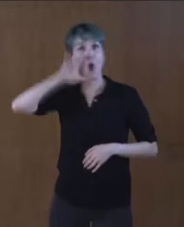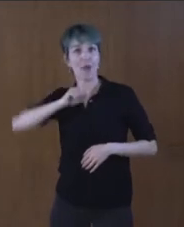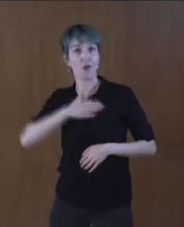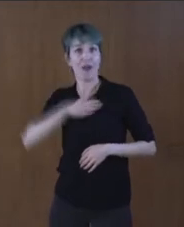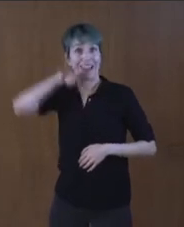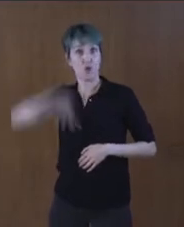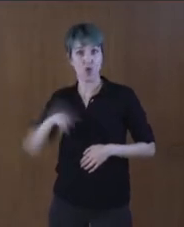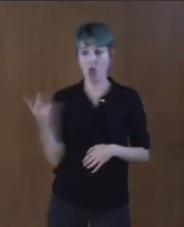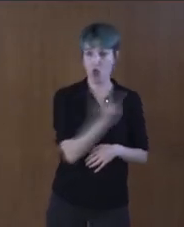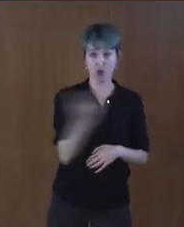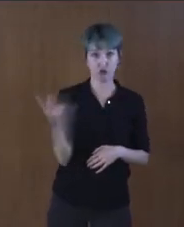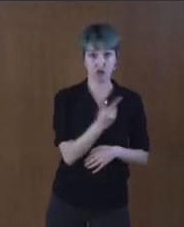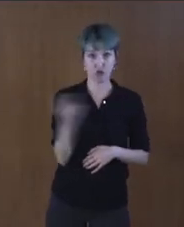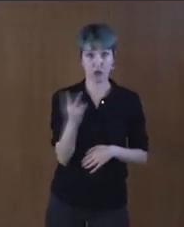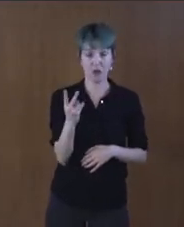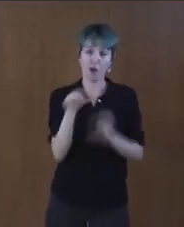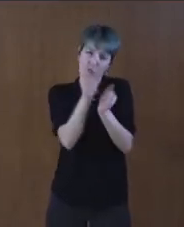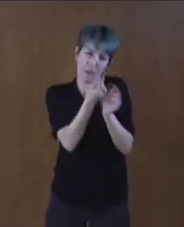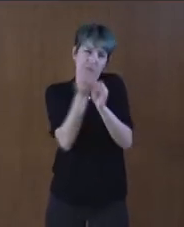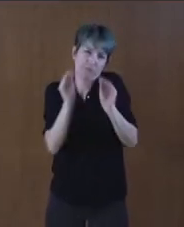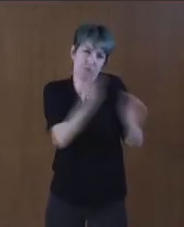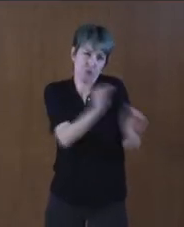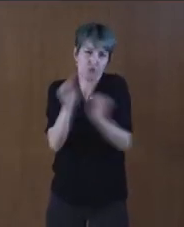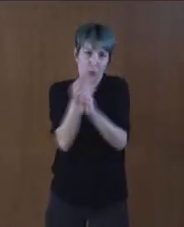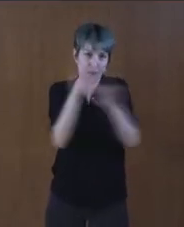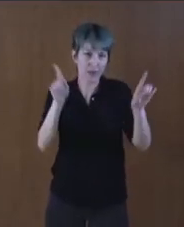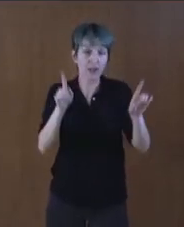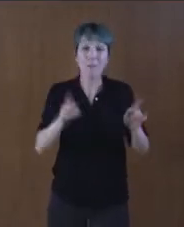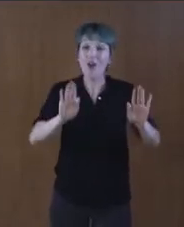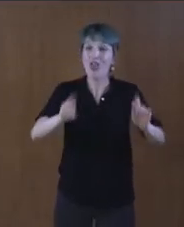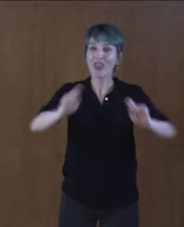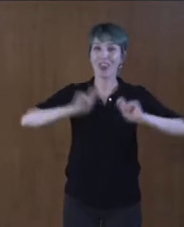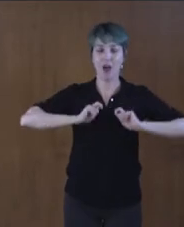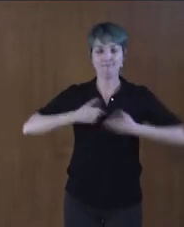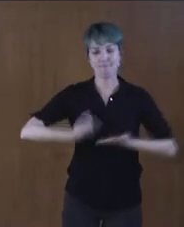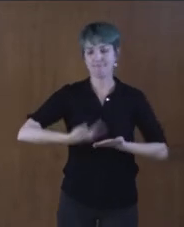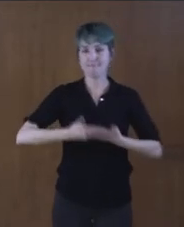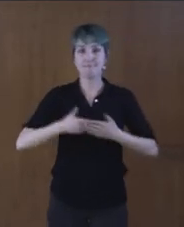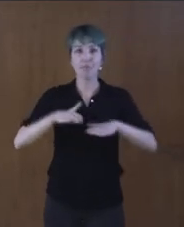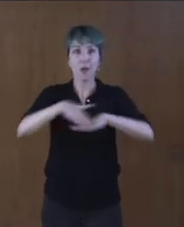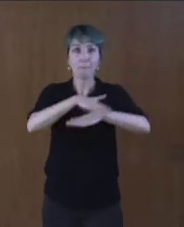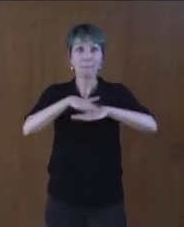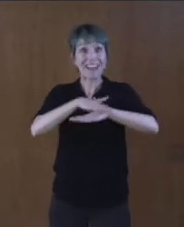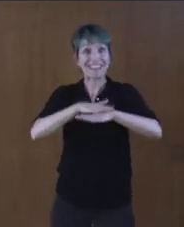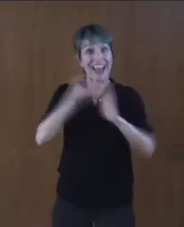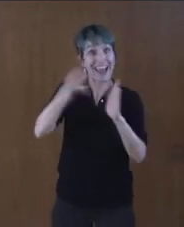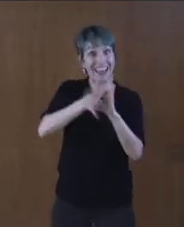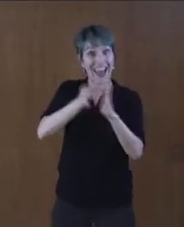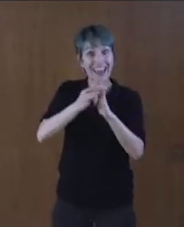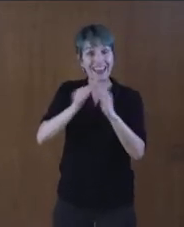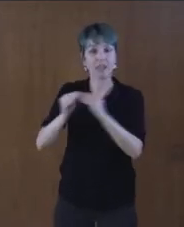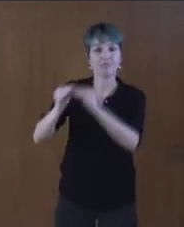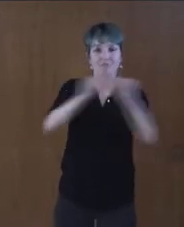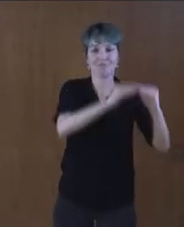catalans, en dosis diferents, han mirat d'assegurar una base de bona qualitat